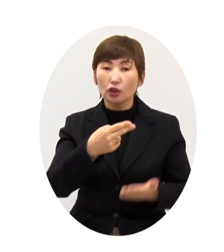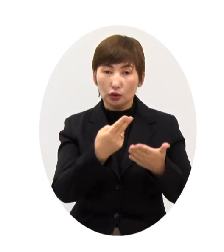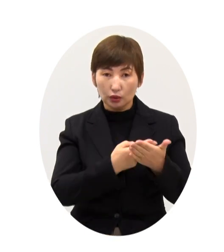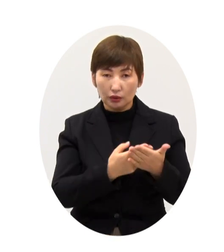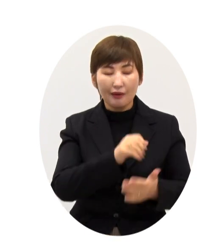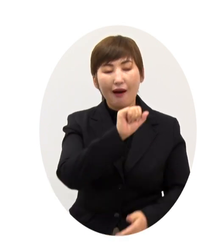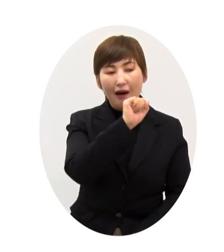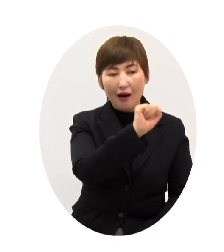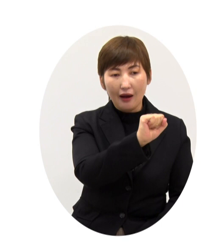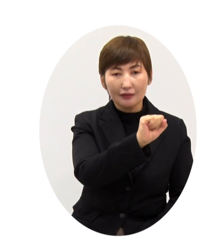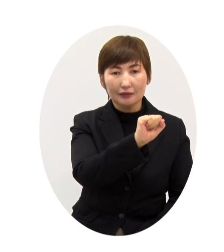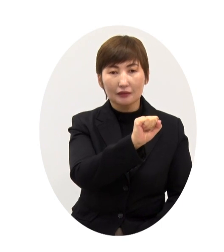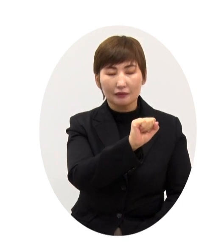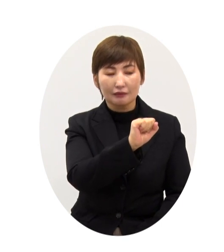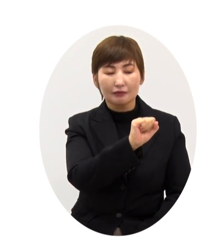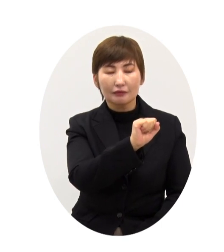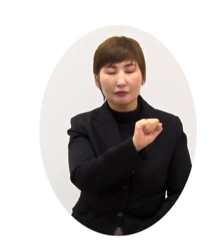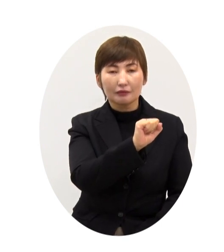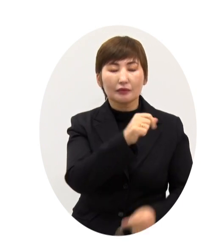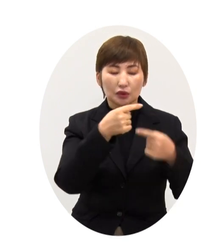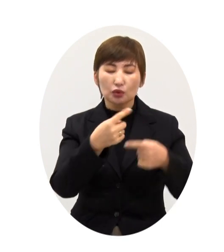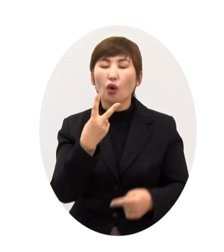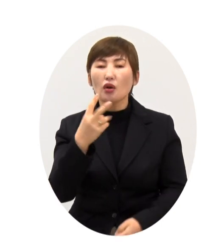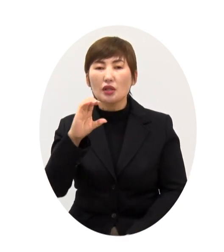За одоо зурхтаа А-г 2 см-ээр